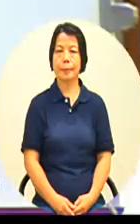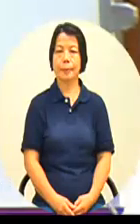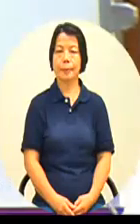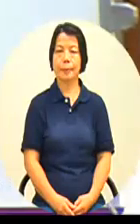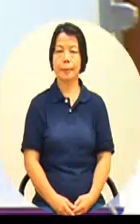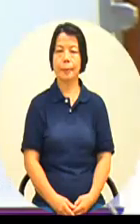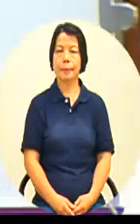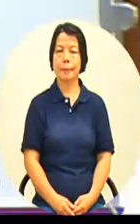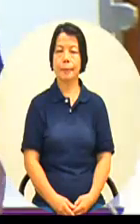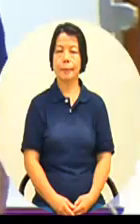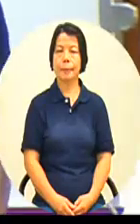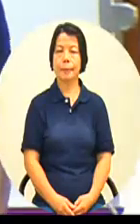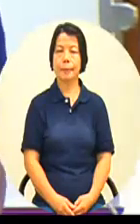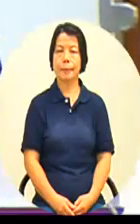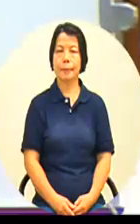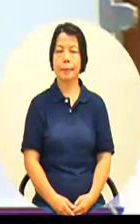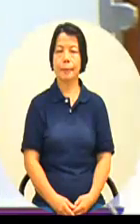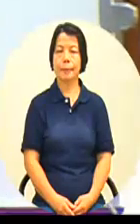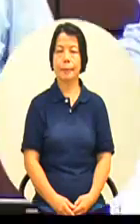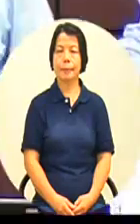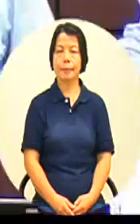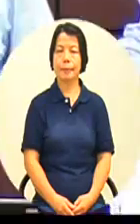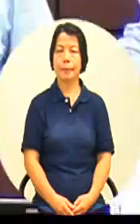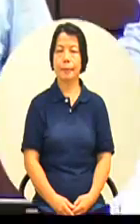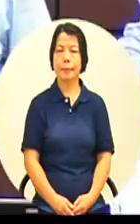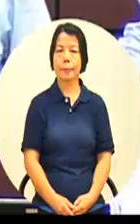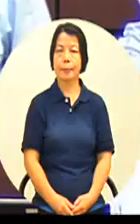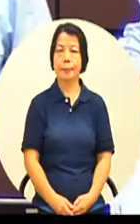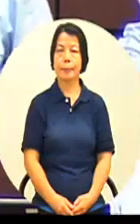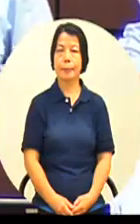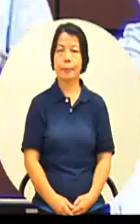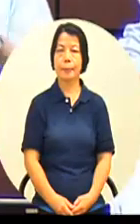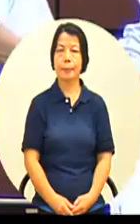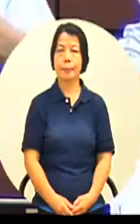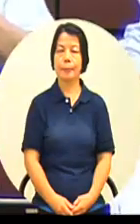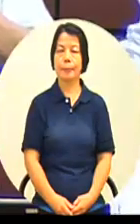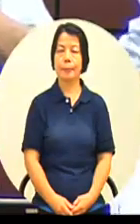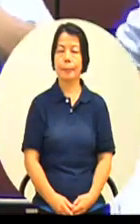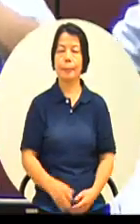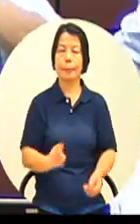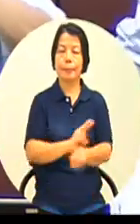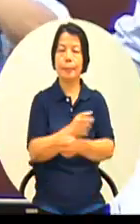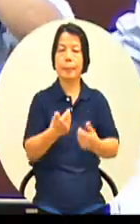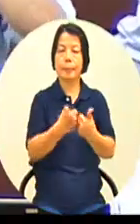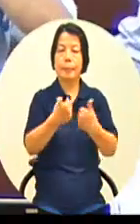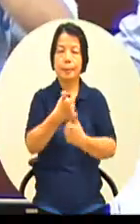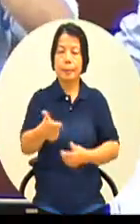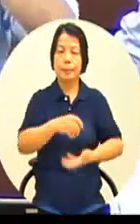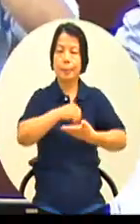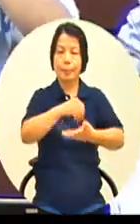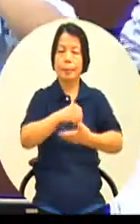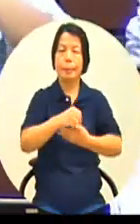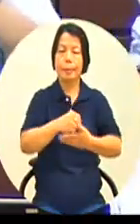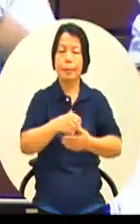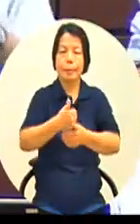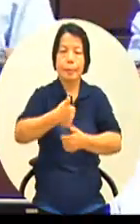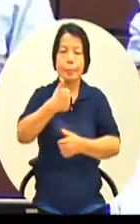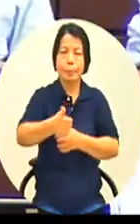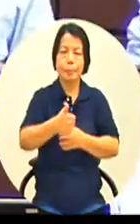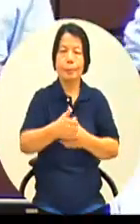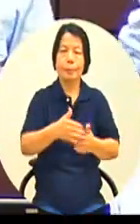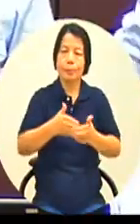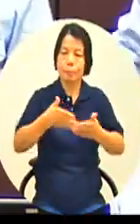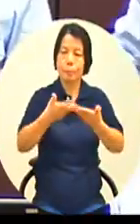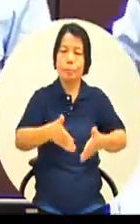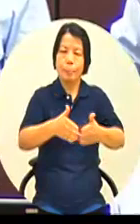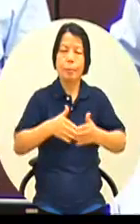好，观光局郑局长，请答复。 好，谢谢主席，谢谢林议员。李议员提供很多宝贵的意见，这个对我们未来观光的推动，